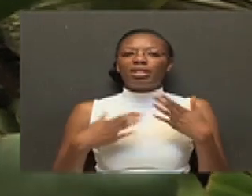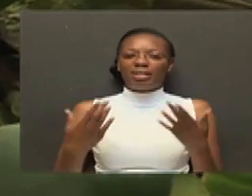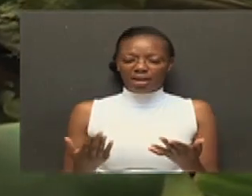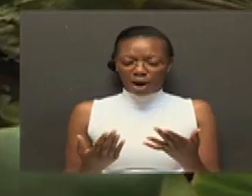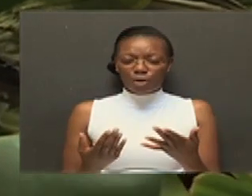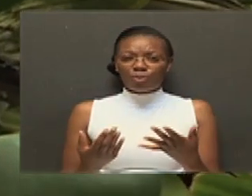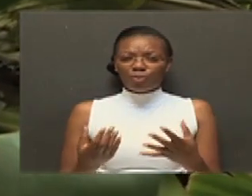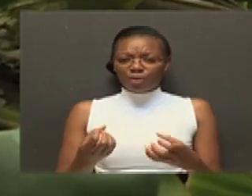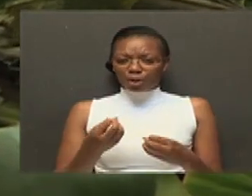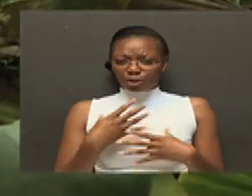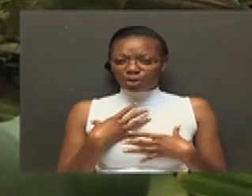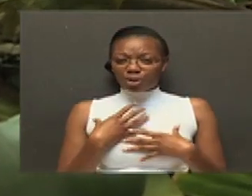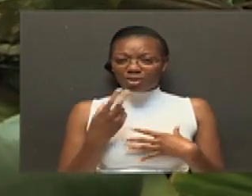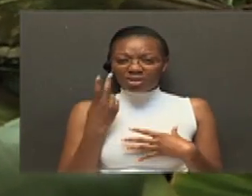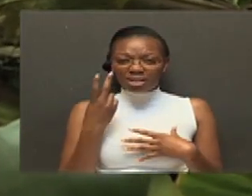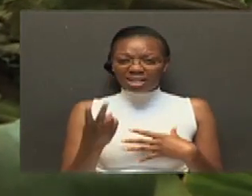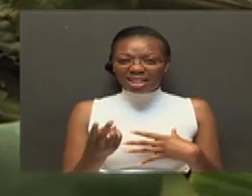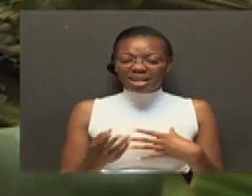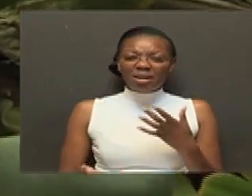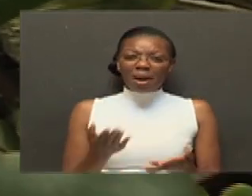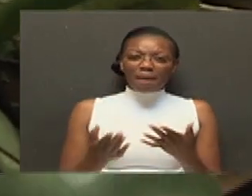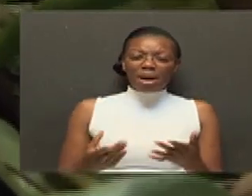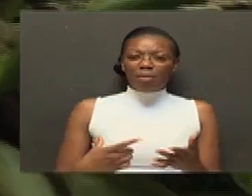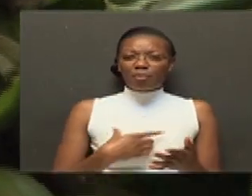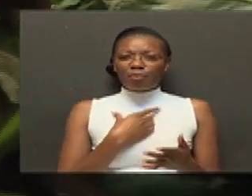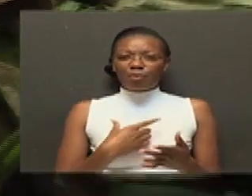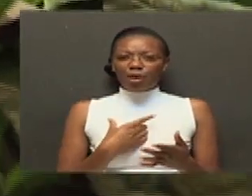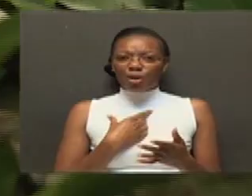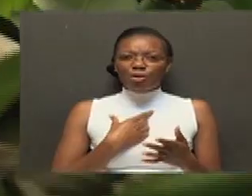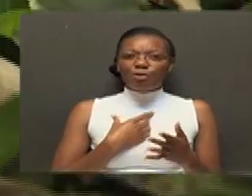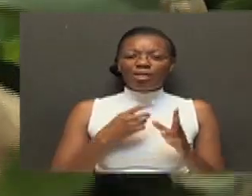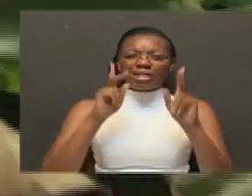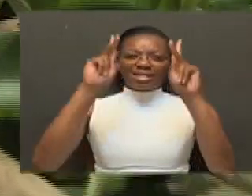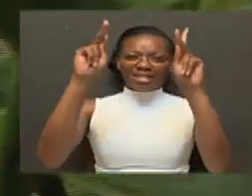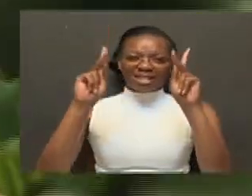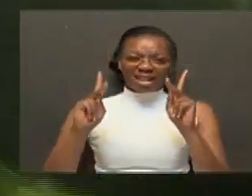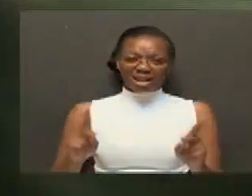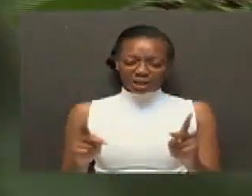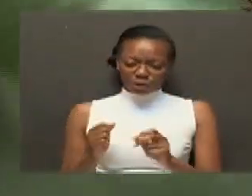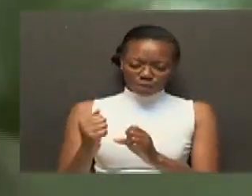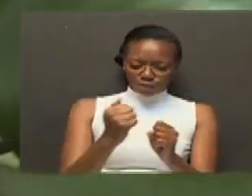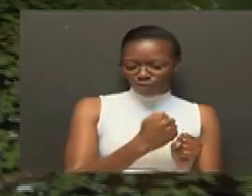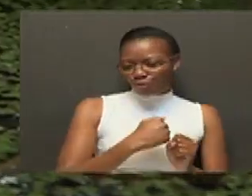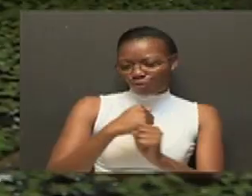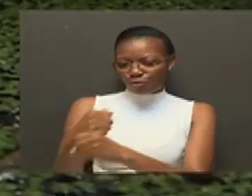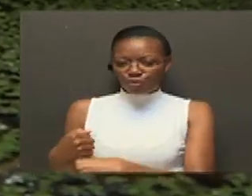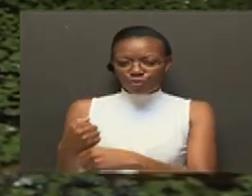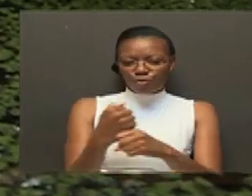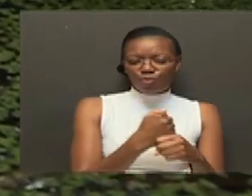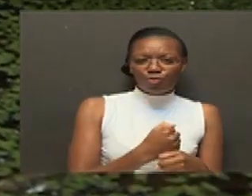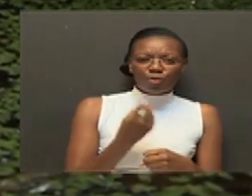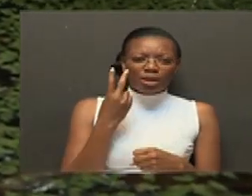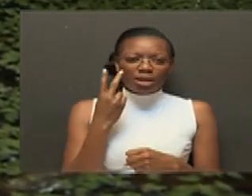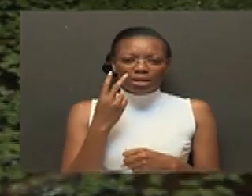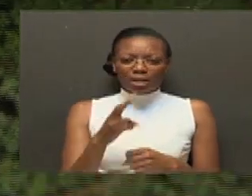Usistaajabu kuona hata hyacinth hapa. Mmea huu hupa wavuvi tumojoto katika maeneo fulani.